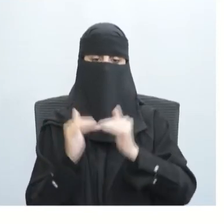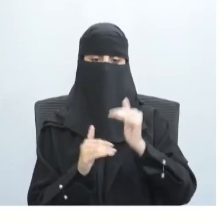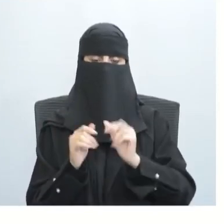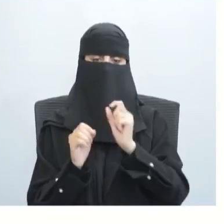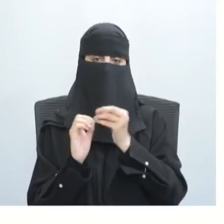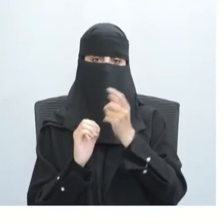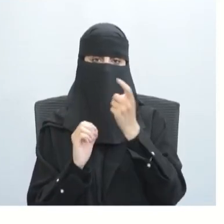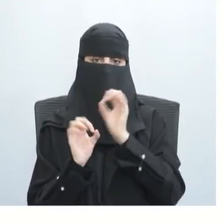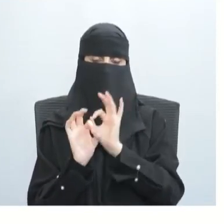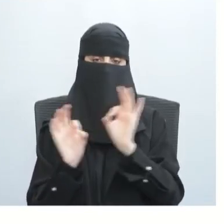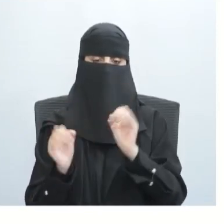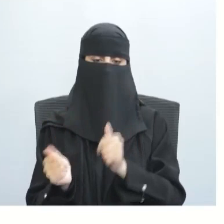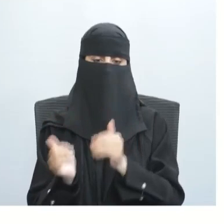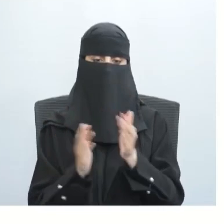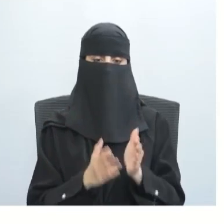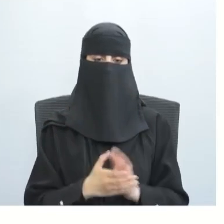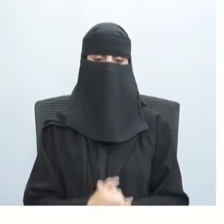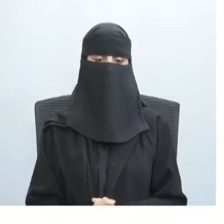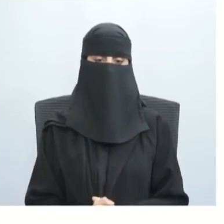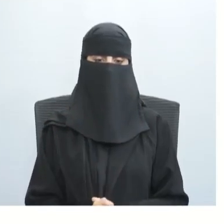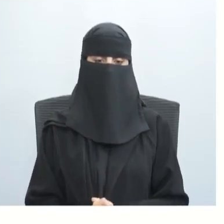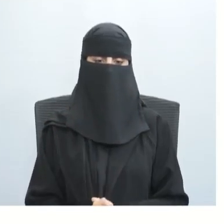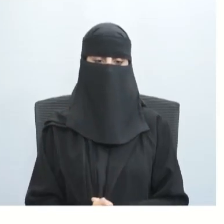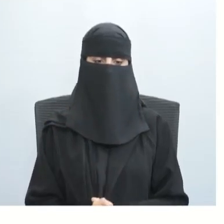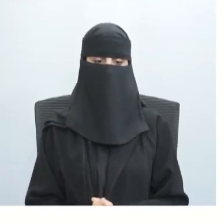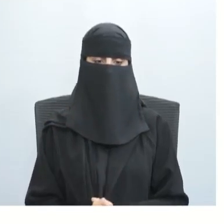موازنه اللون الابيض على الصوره